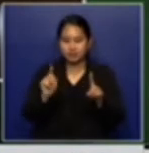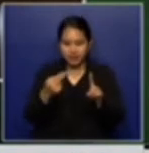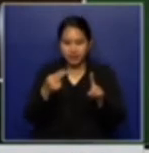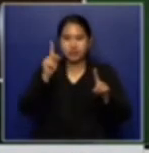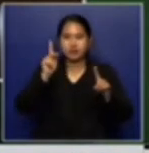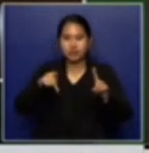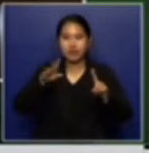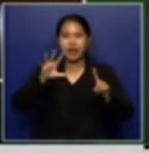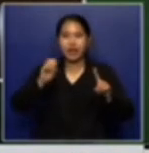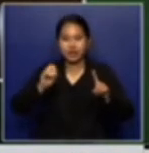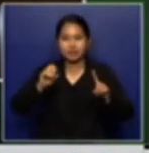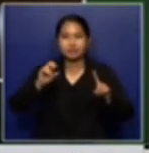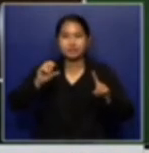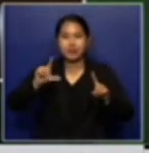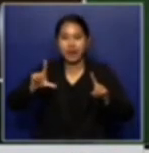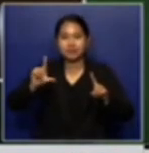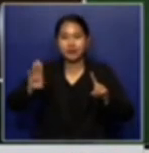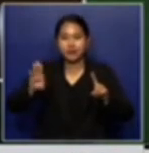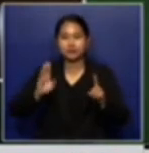111,250 ล้าน